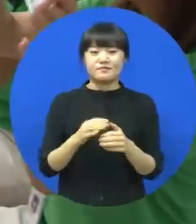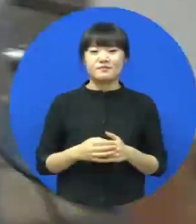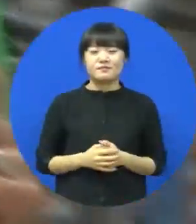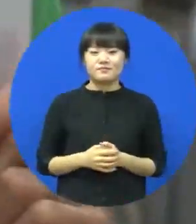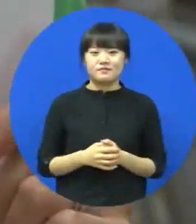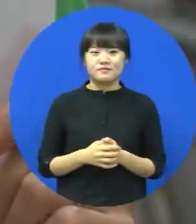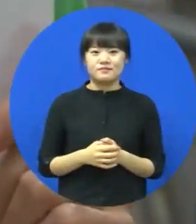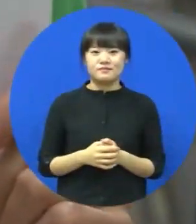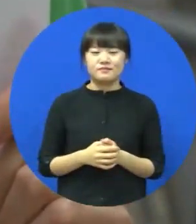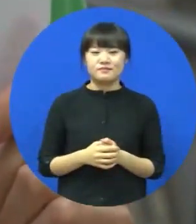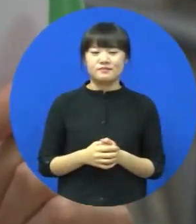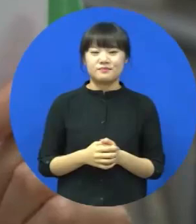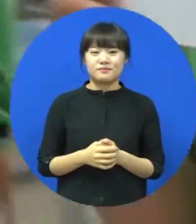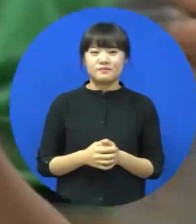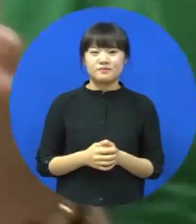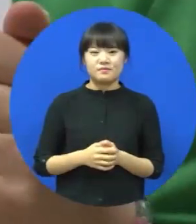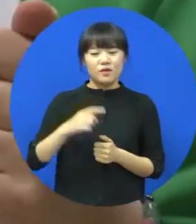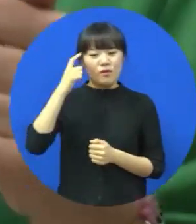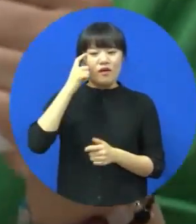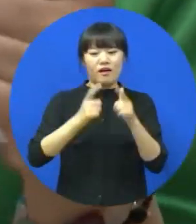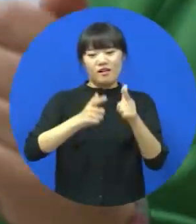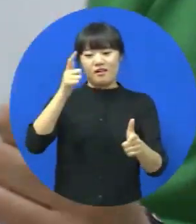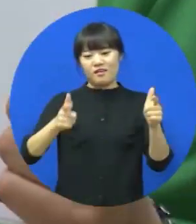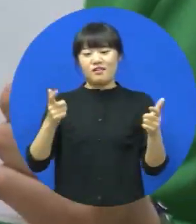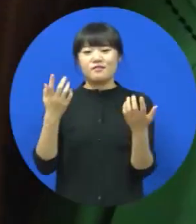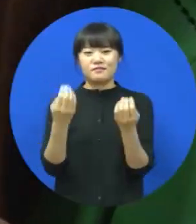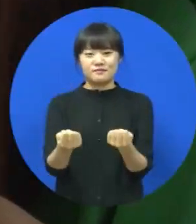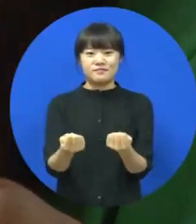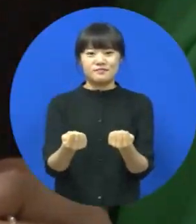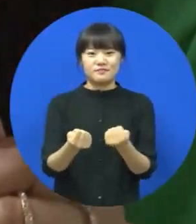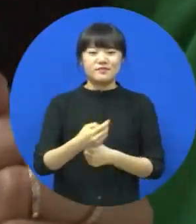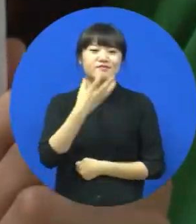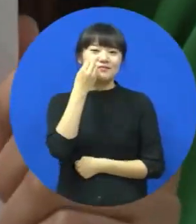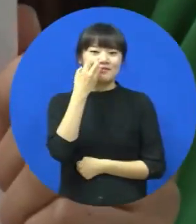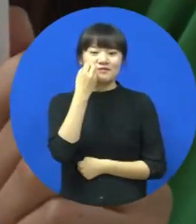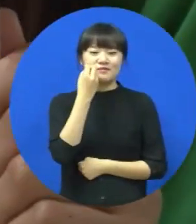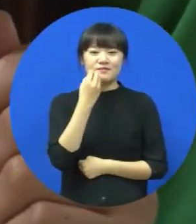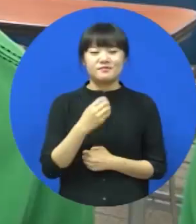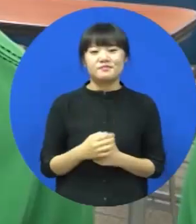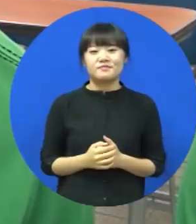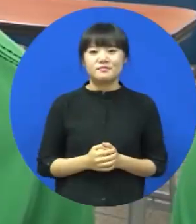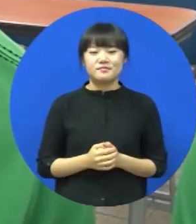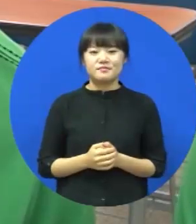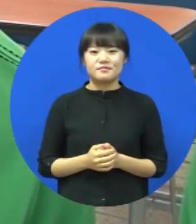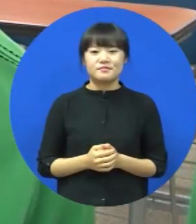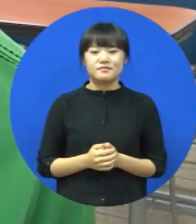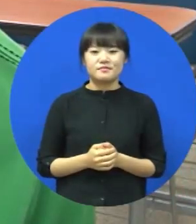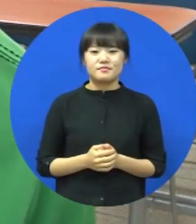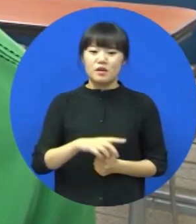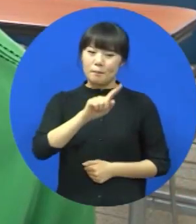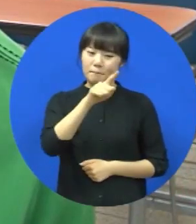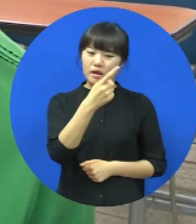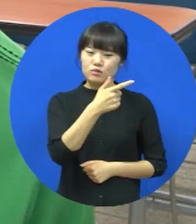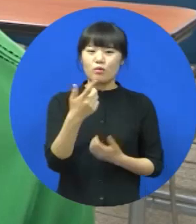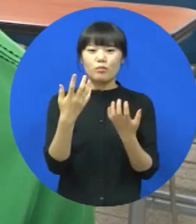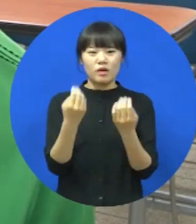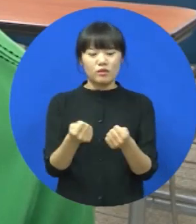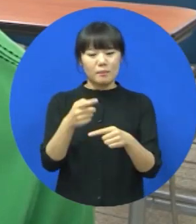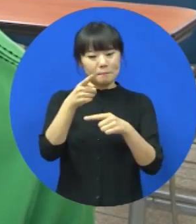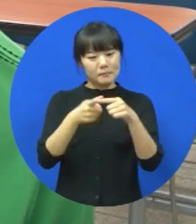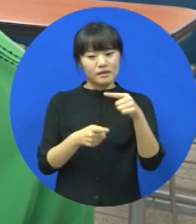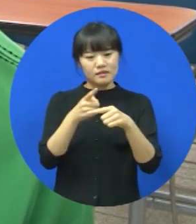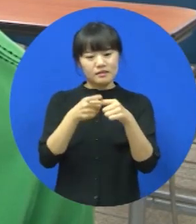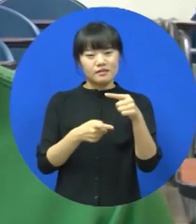와, 어쩜 이렇게 다들 생각이 다를까요? 신기하네요. 100은 좀 많은 것 같고요. 그냥 절반